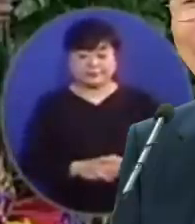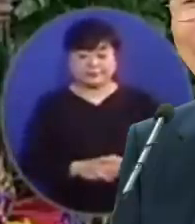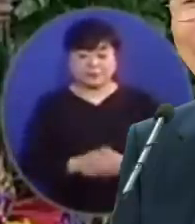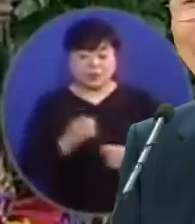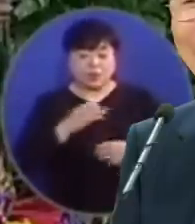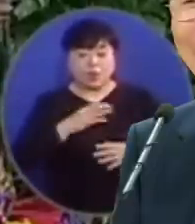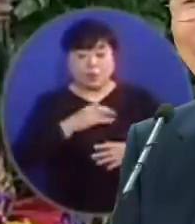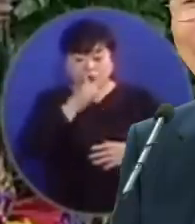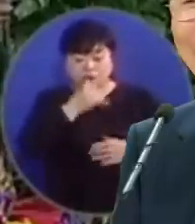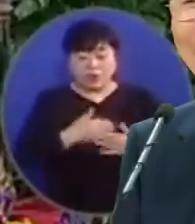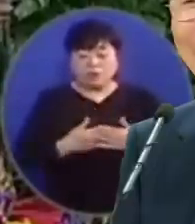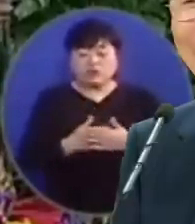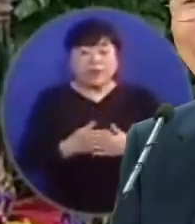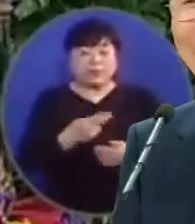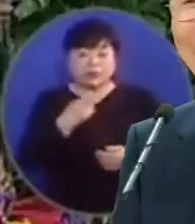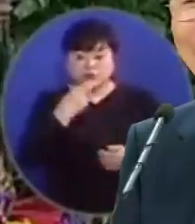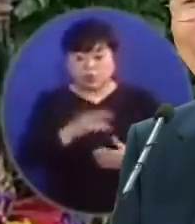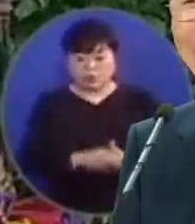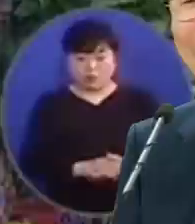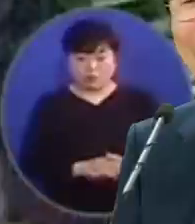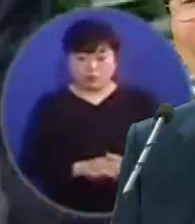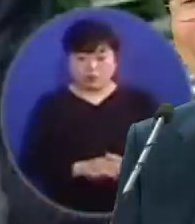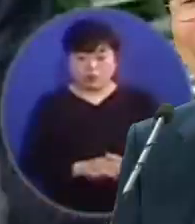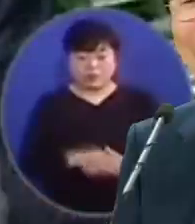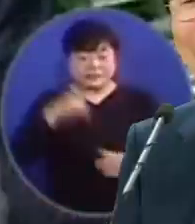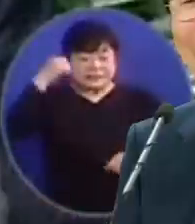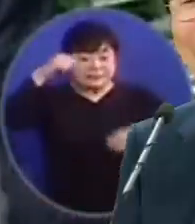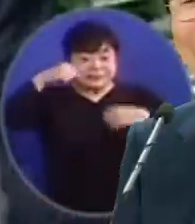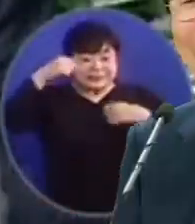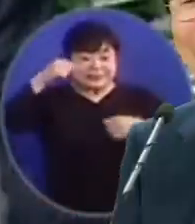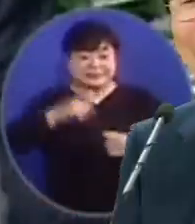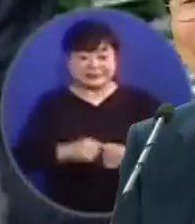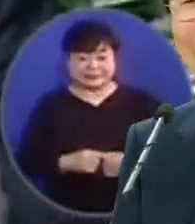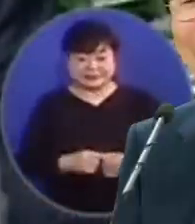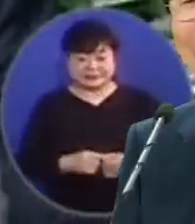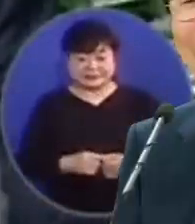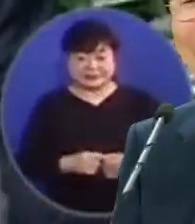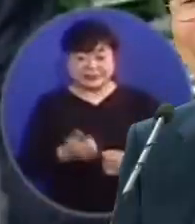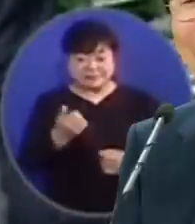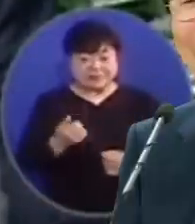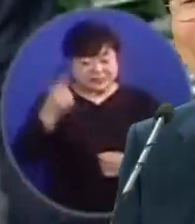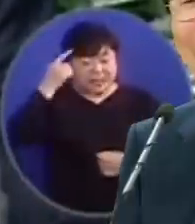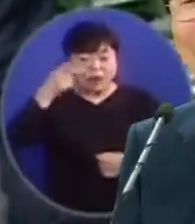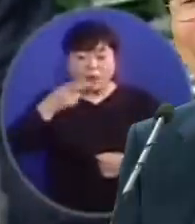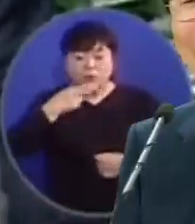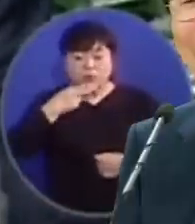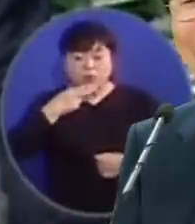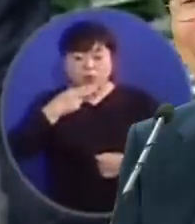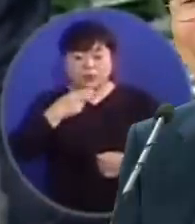공포는 있어도 불안은 없습니다. 왜냐하면 짐승은 상상하지 않기 때문에